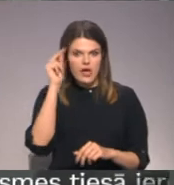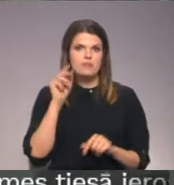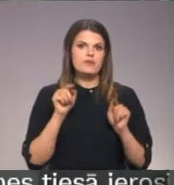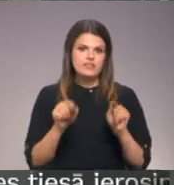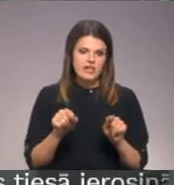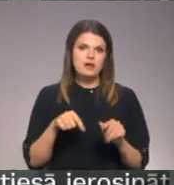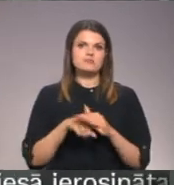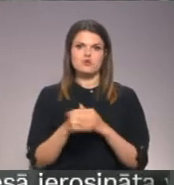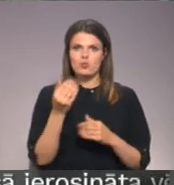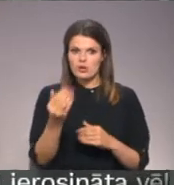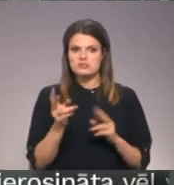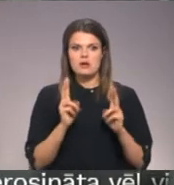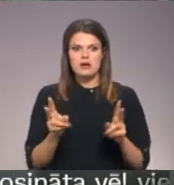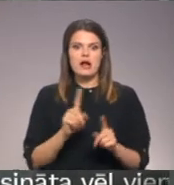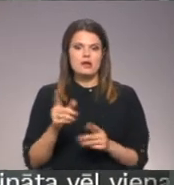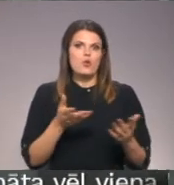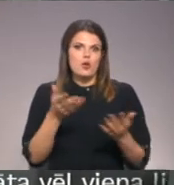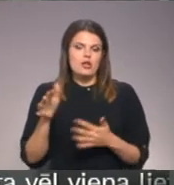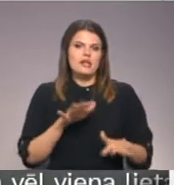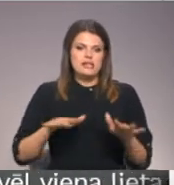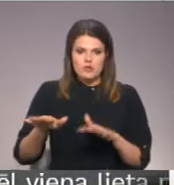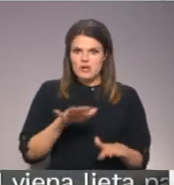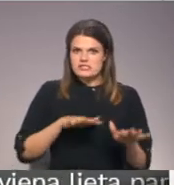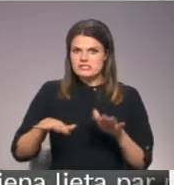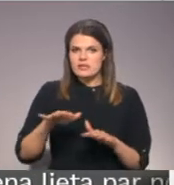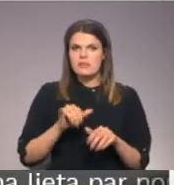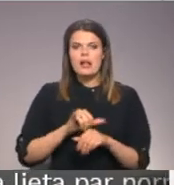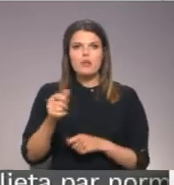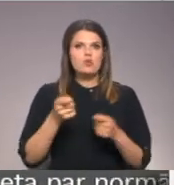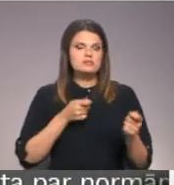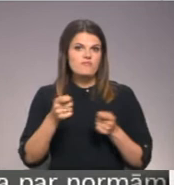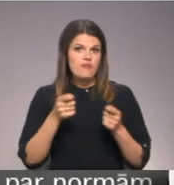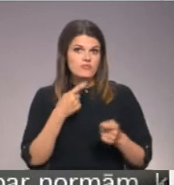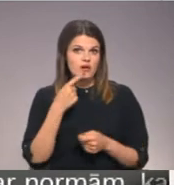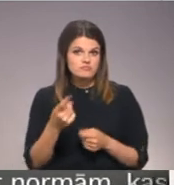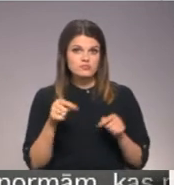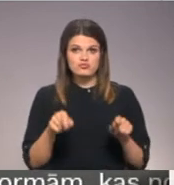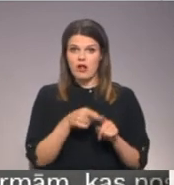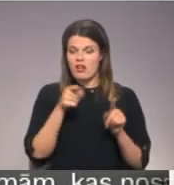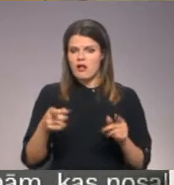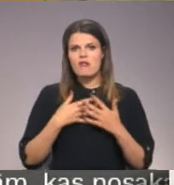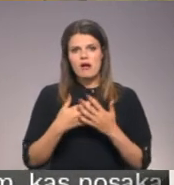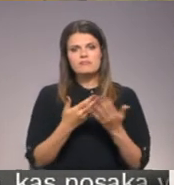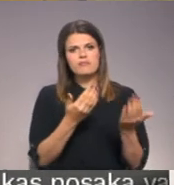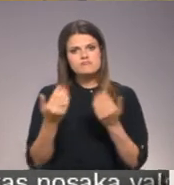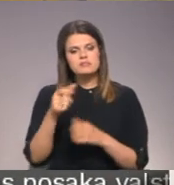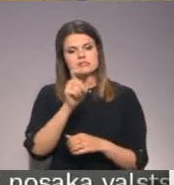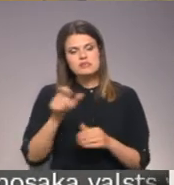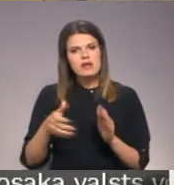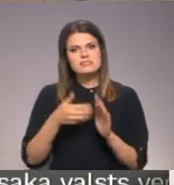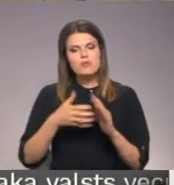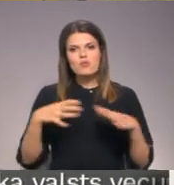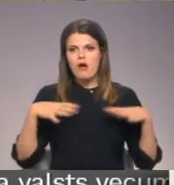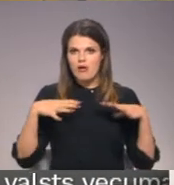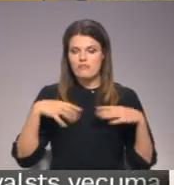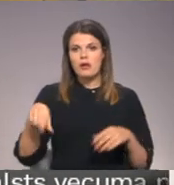Tas nozīmē, ka ir kaut kāda rosība lidlaukā. Lidostas vadība informē, ka šajā laikā aktīvi aicinājis darbinieks izmantot atvaļinājumus,